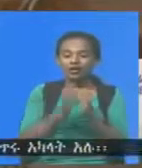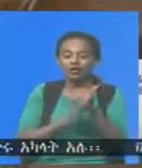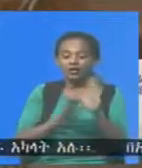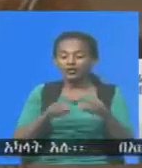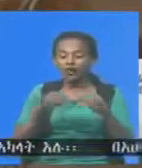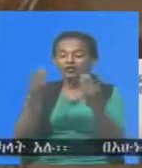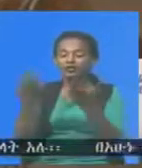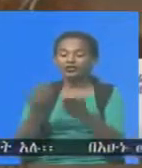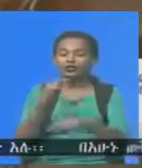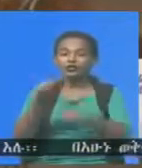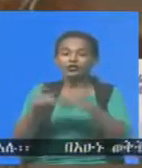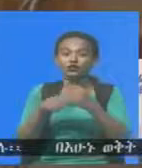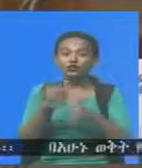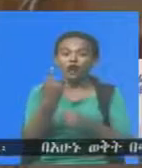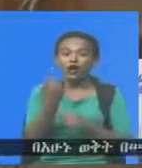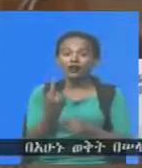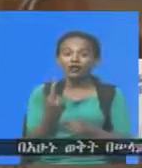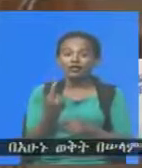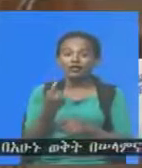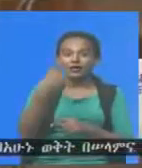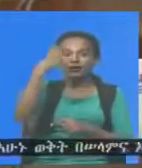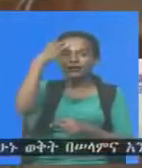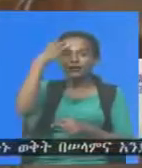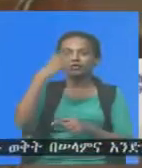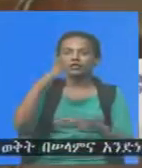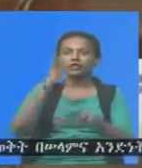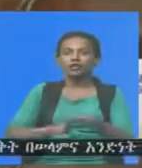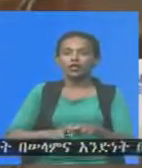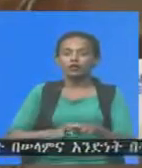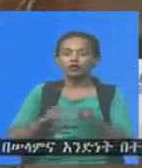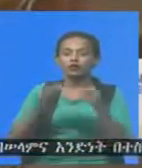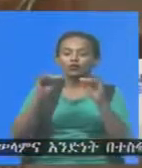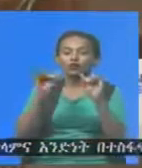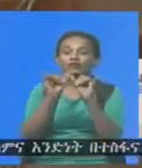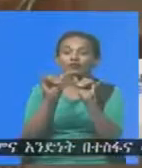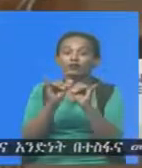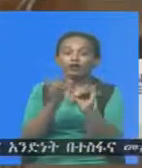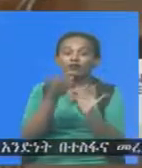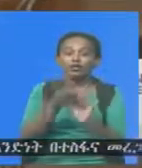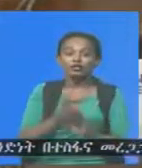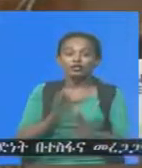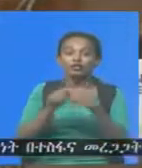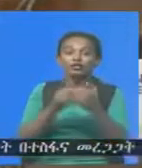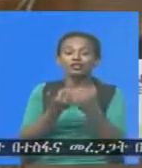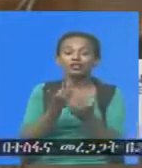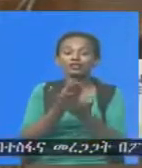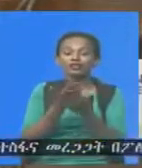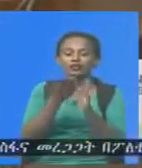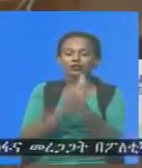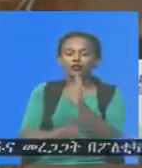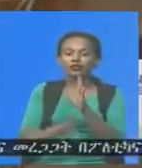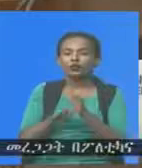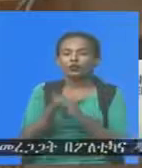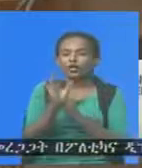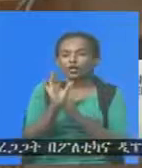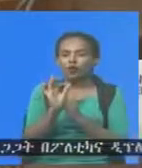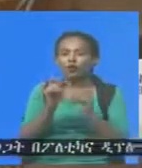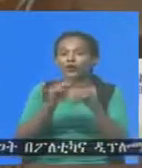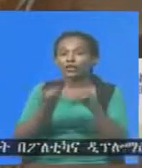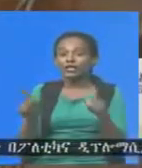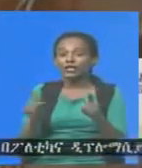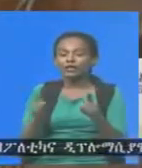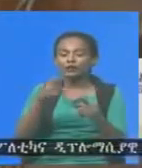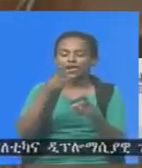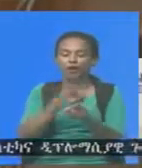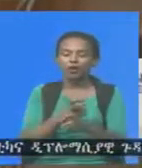ሂደቱ አንድ በመንግስት ከተቀመጡ መስፈርቶች አንጻር እንዴት እየተፈጸሙ ይገኛሉ? በተለይም